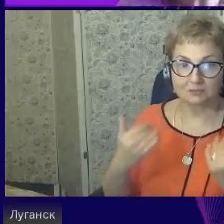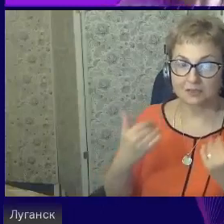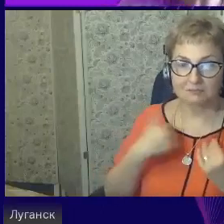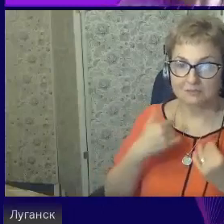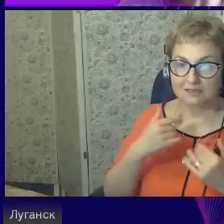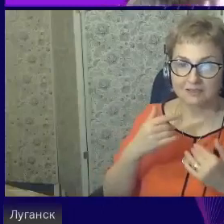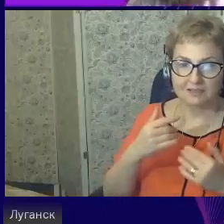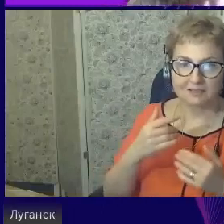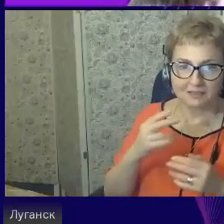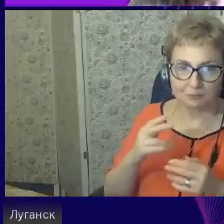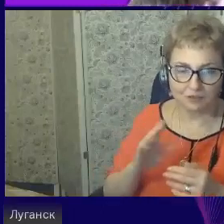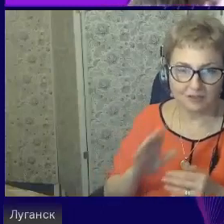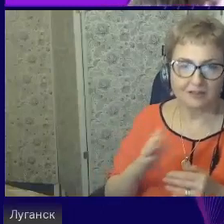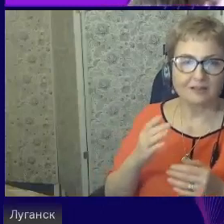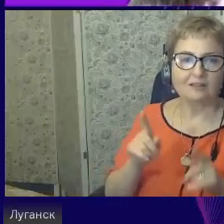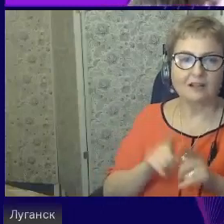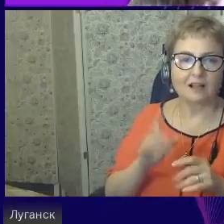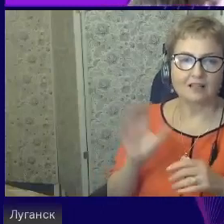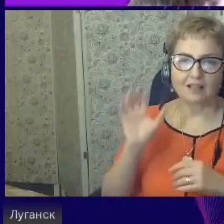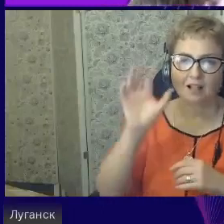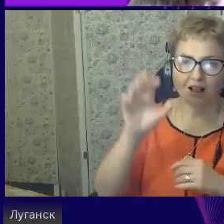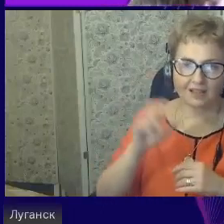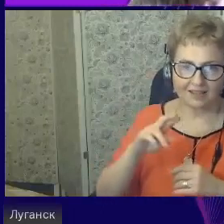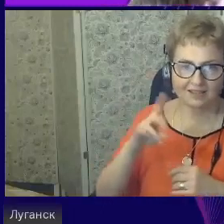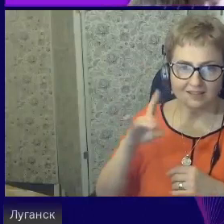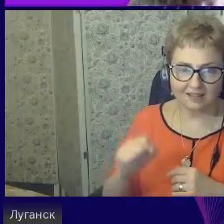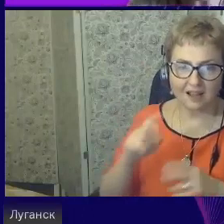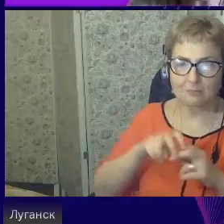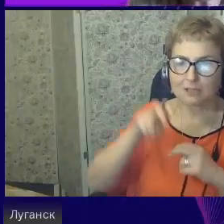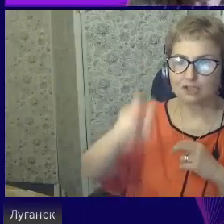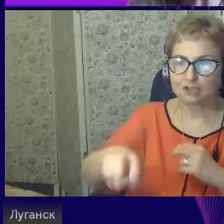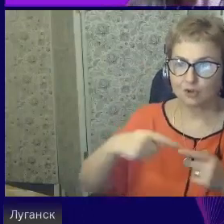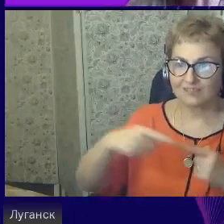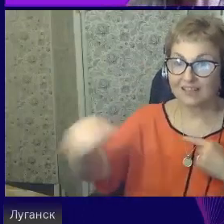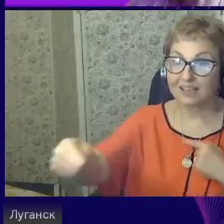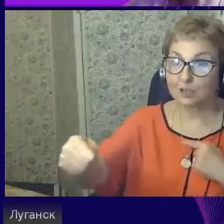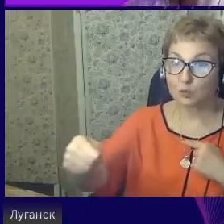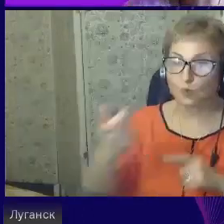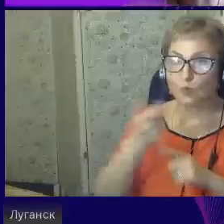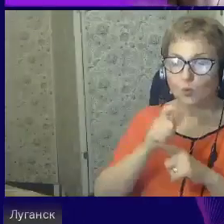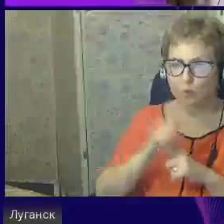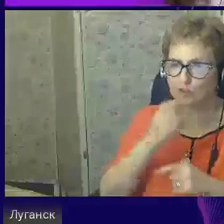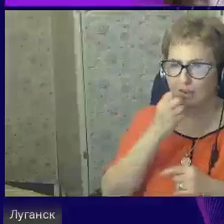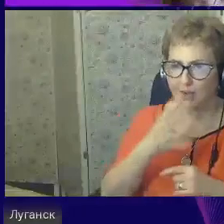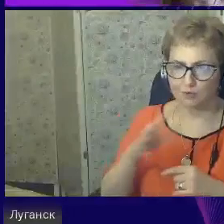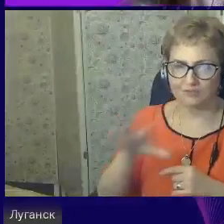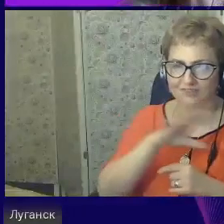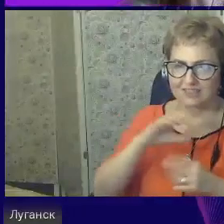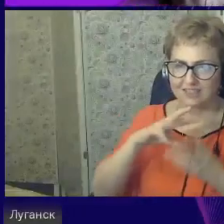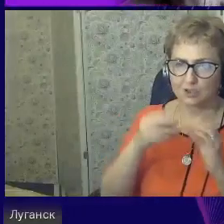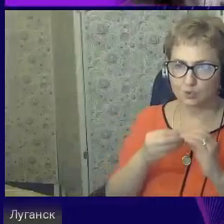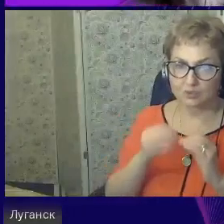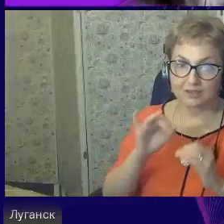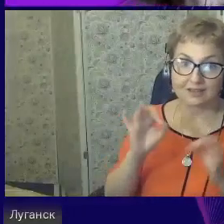Вот, это толкание ядра и это прыжок в длину. Вот, очень хорошие везде результаты. Ну и,